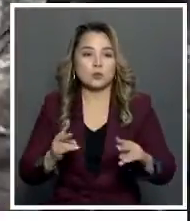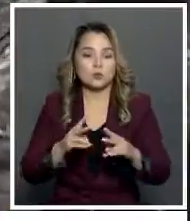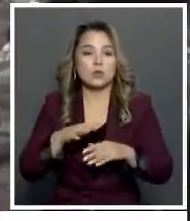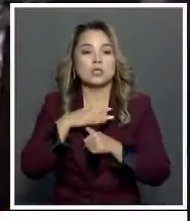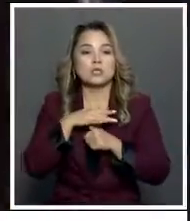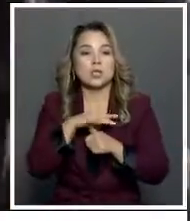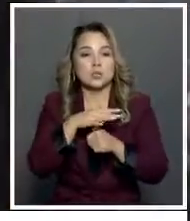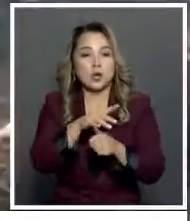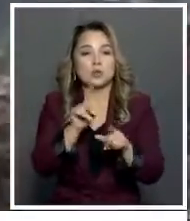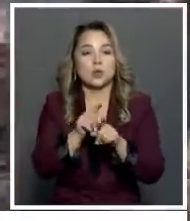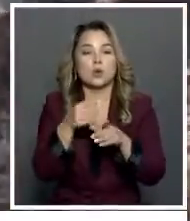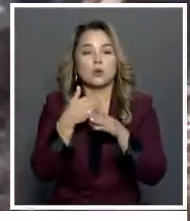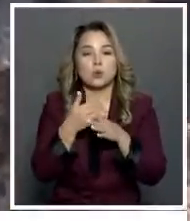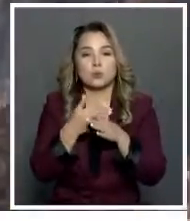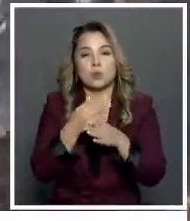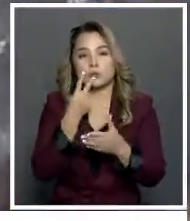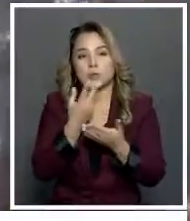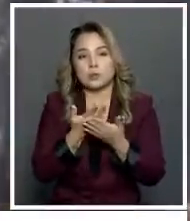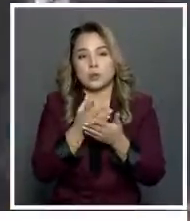көмегіне жүгінбеді.